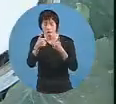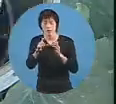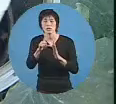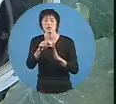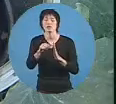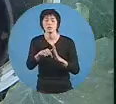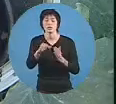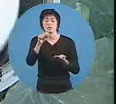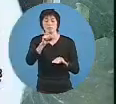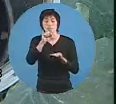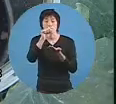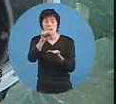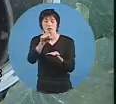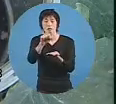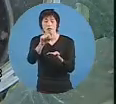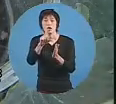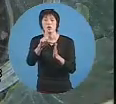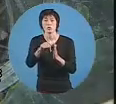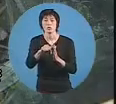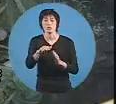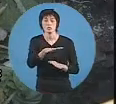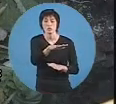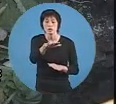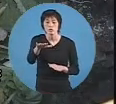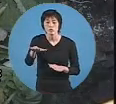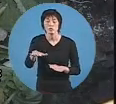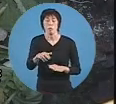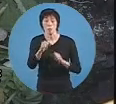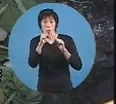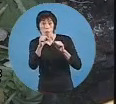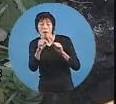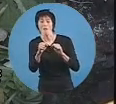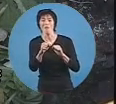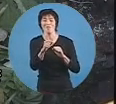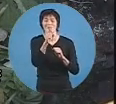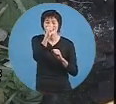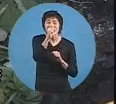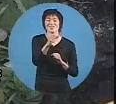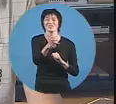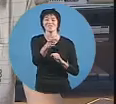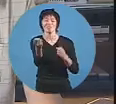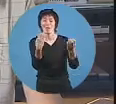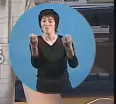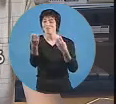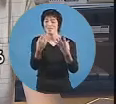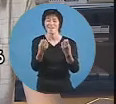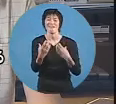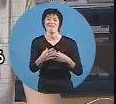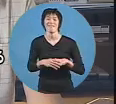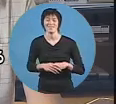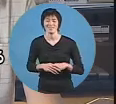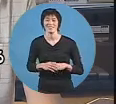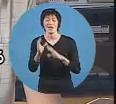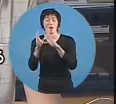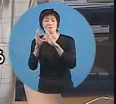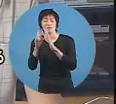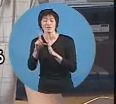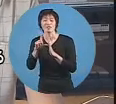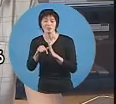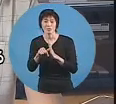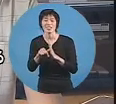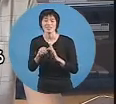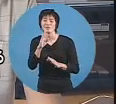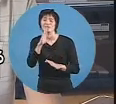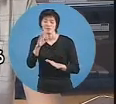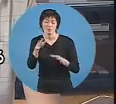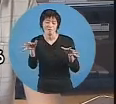声かけをしたところ、もう誰一人ためらいもなく、もうやるやろうということで、地域のお祭りでまず注文を取